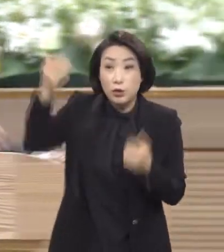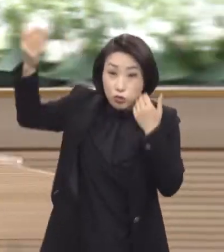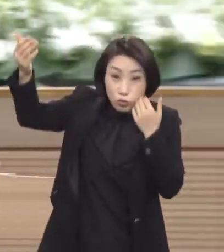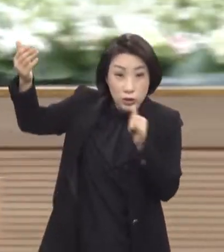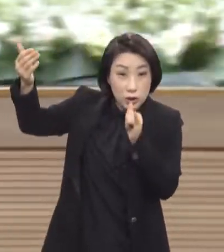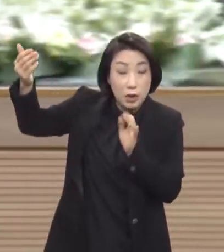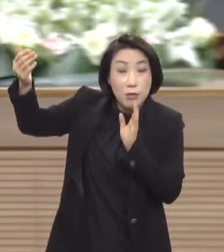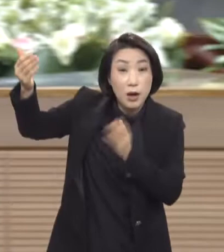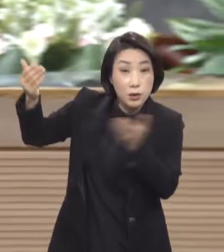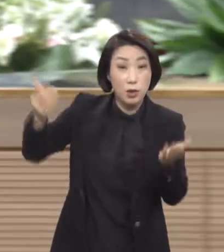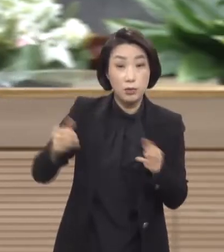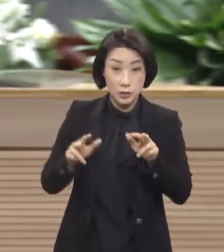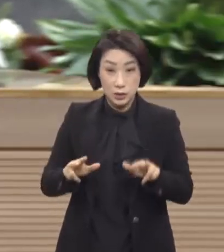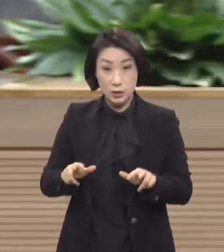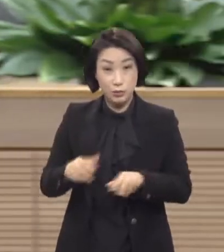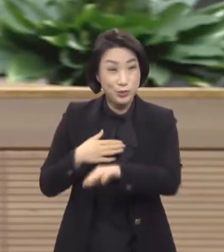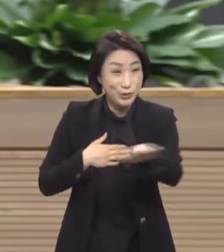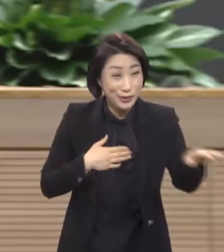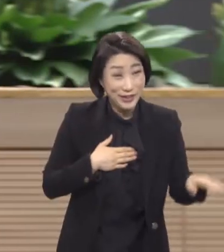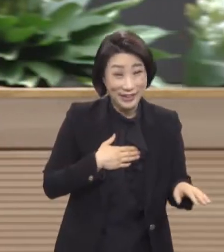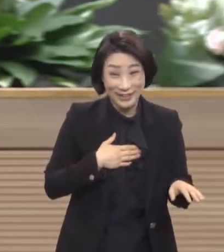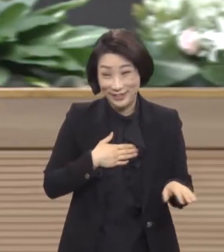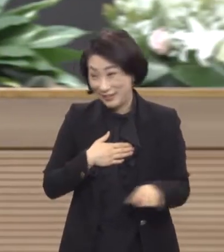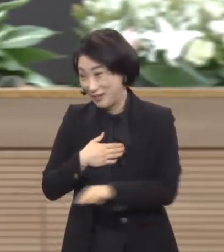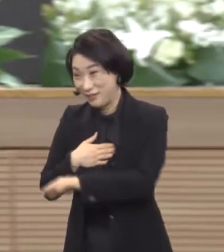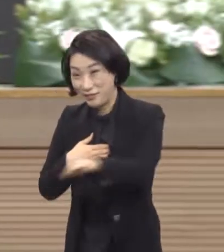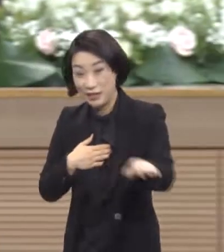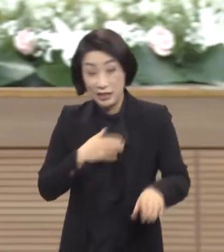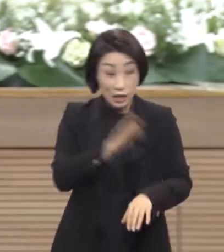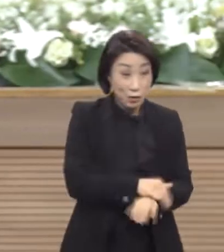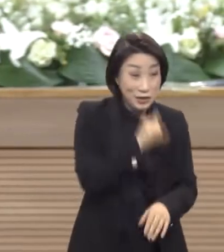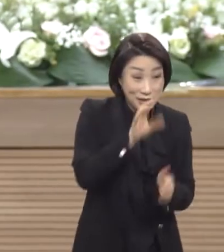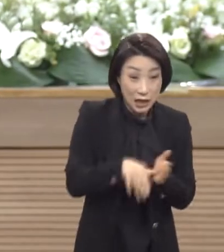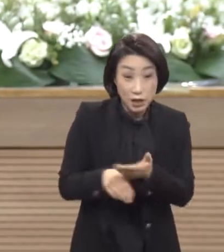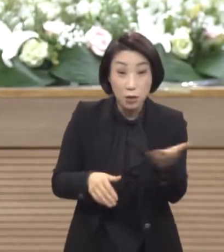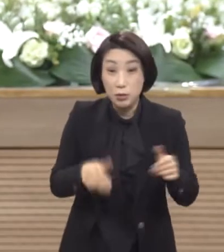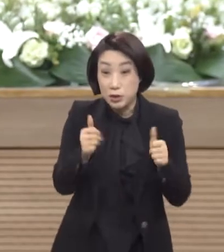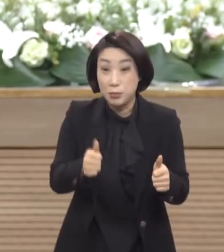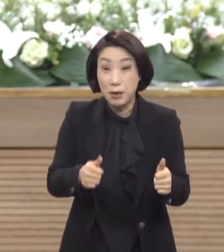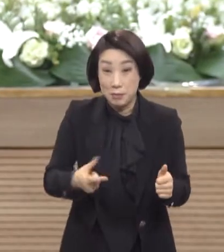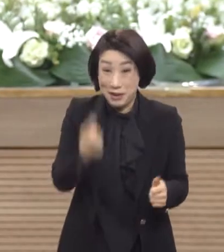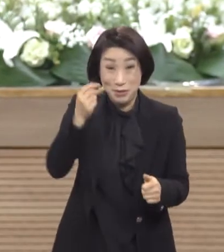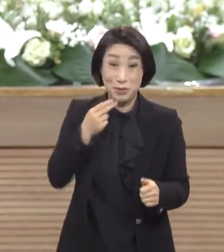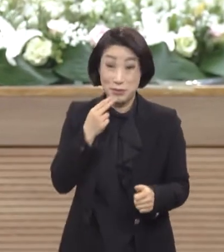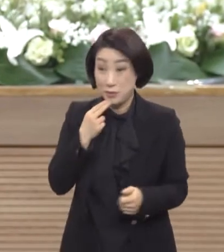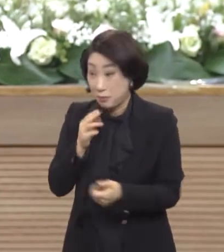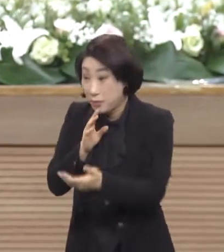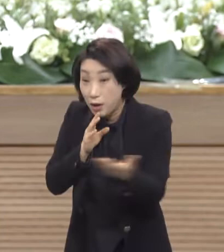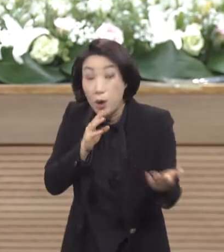지금은 네가 어떤 잘못이 있어도 심판하네. 왜?